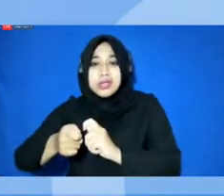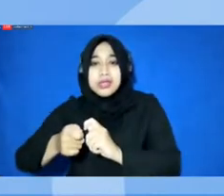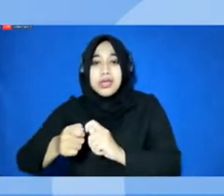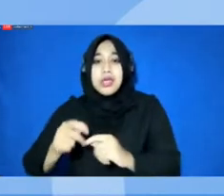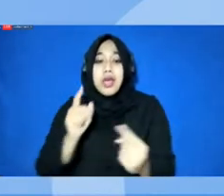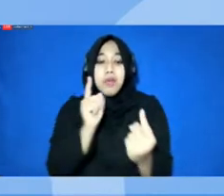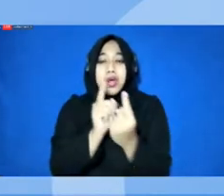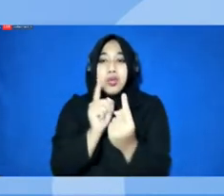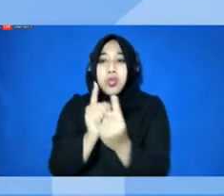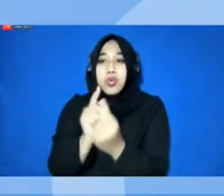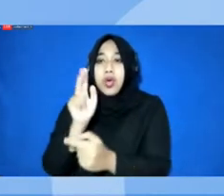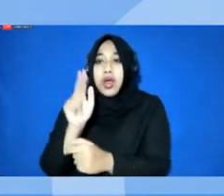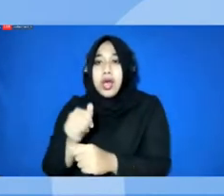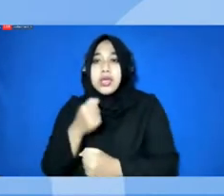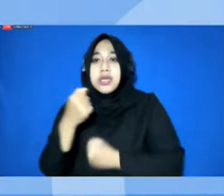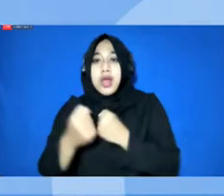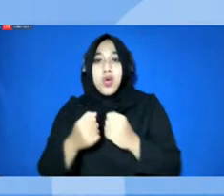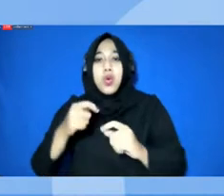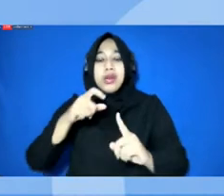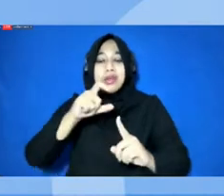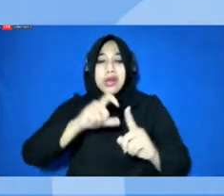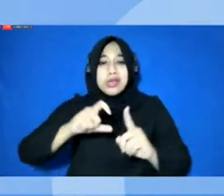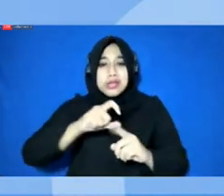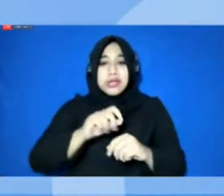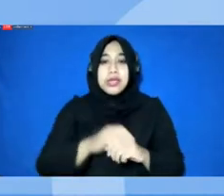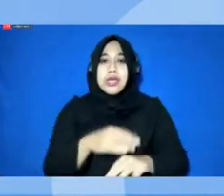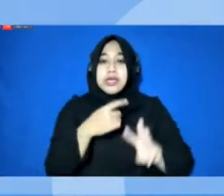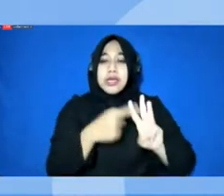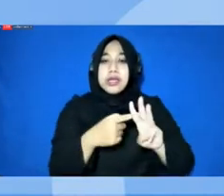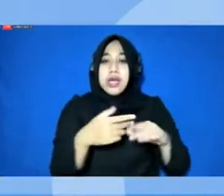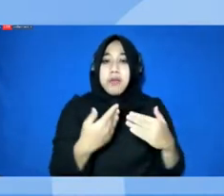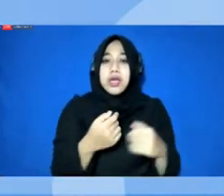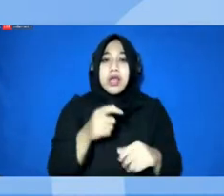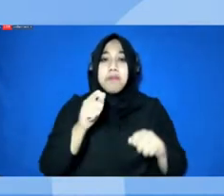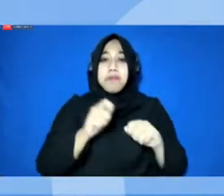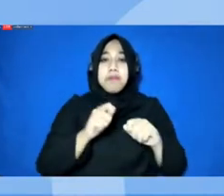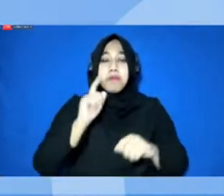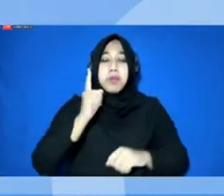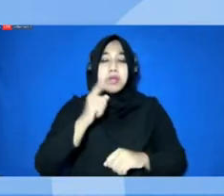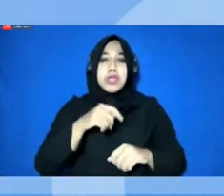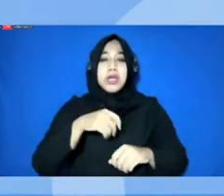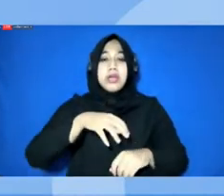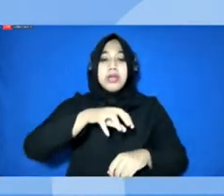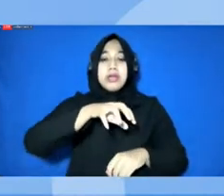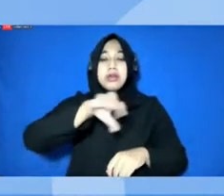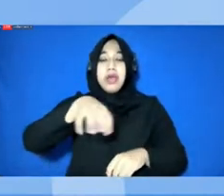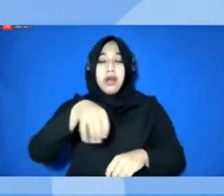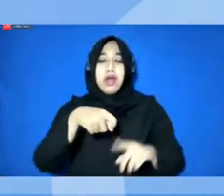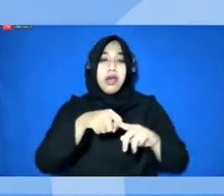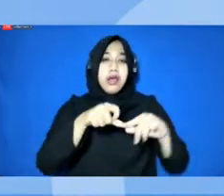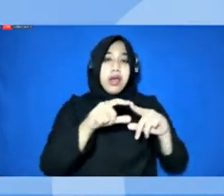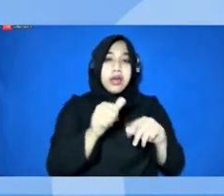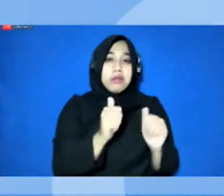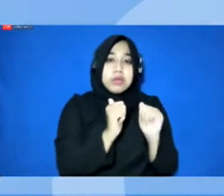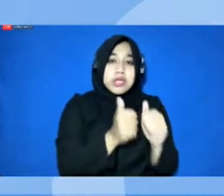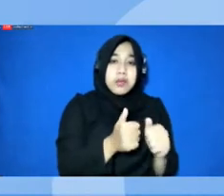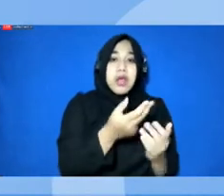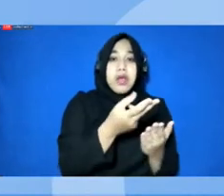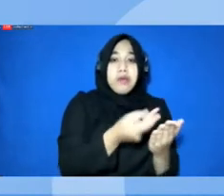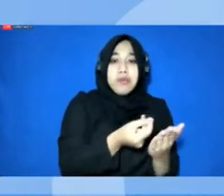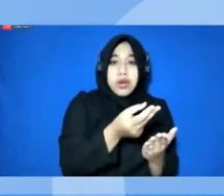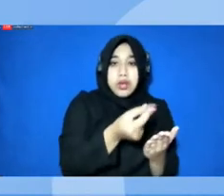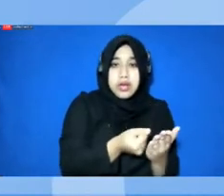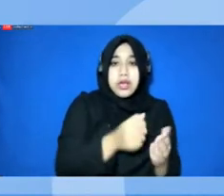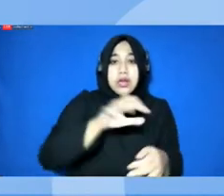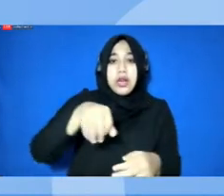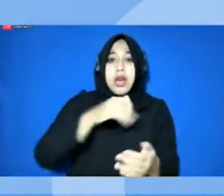banyak orang untuk di tracing dan di treat isolate. Yang ketiga, bagaimana dukungan pemerintah daerah terhadap kader untuk menyiapkan insentif-insentif daerah